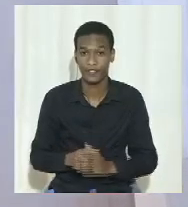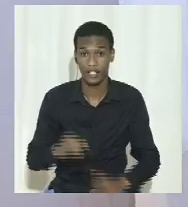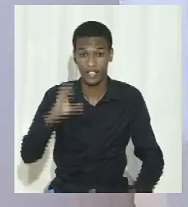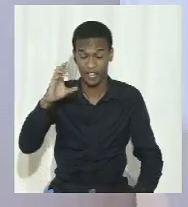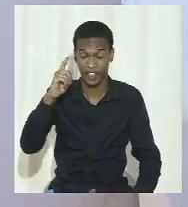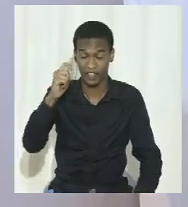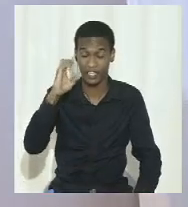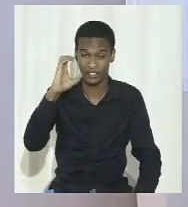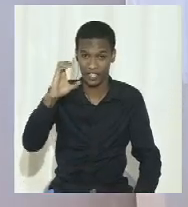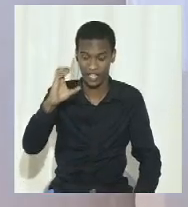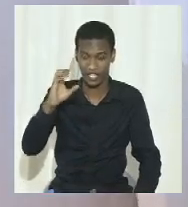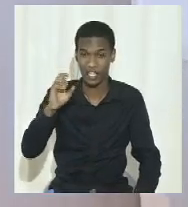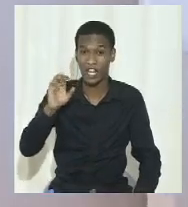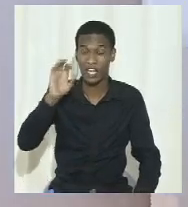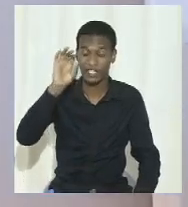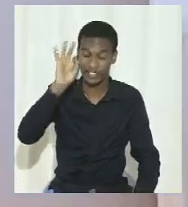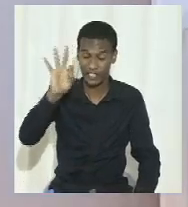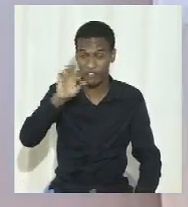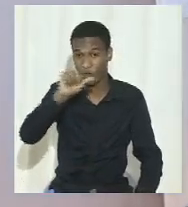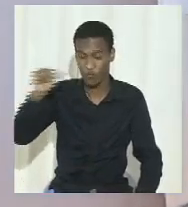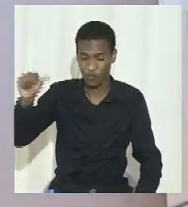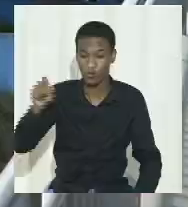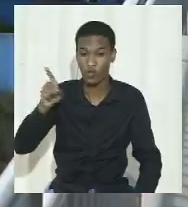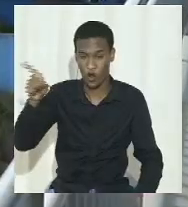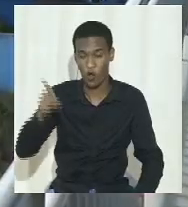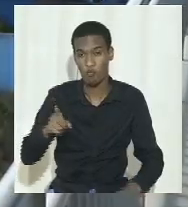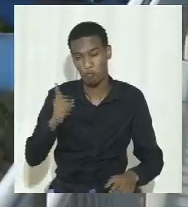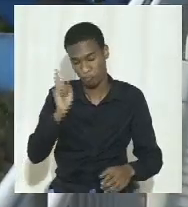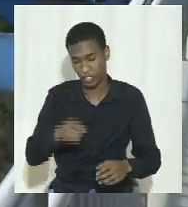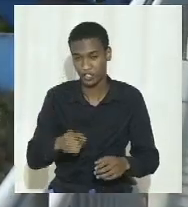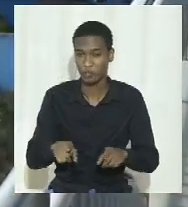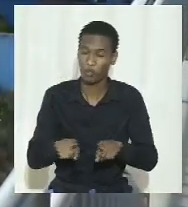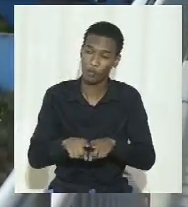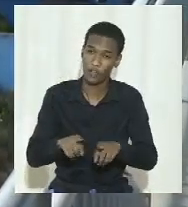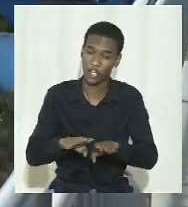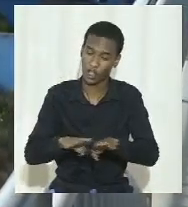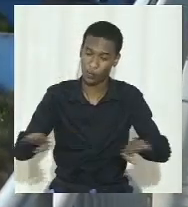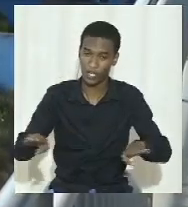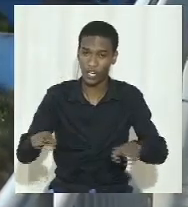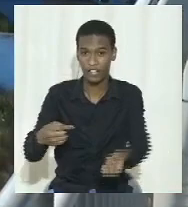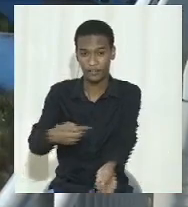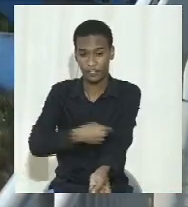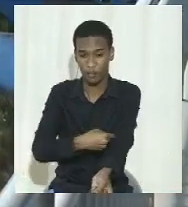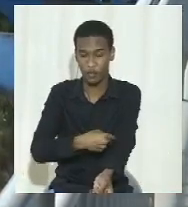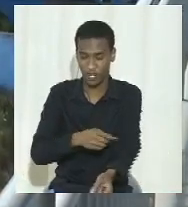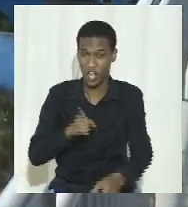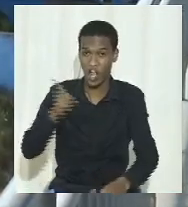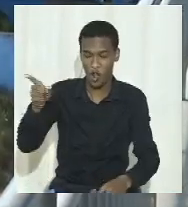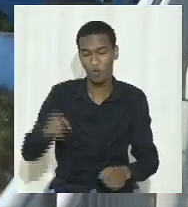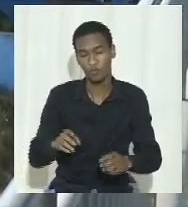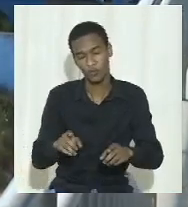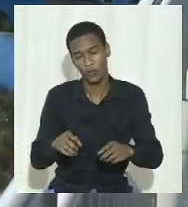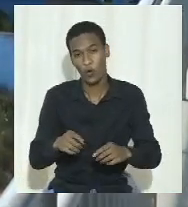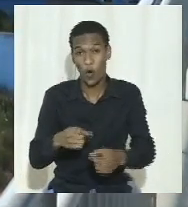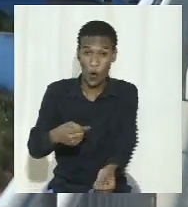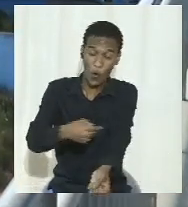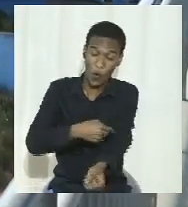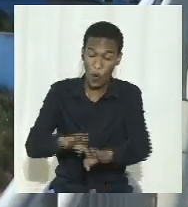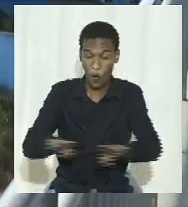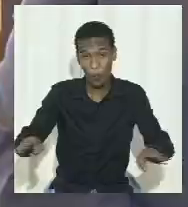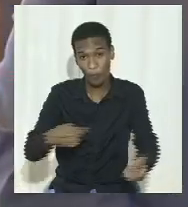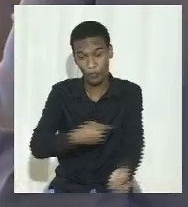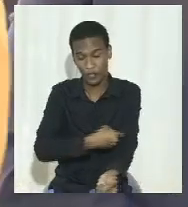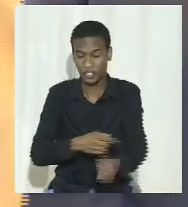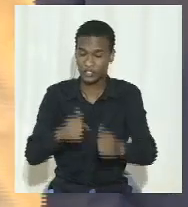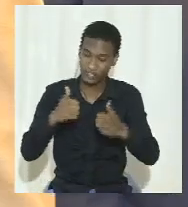toerana nalamy betsaka tamin'ny fandraisana tanan'ireo marary ihany koa ireo hôpitaly manara-penitra ireo hôpitaly ireo izay napetraka isaky ny faritra ihany koa ny